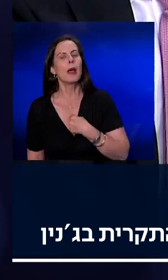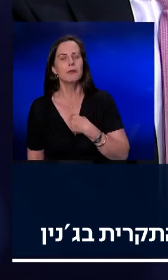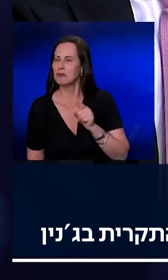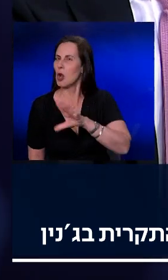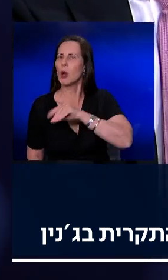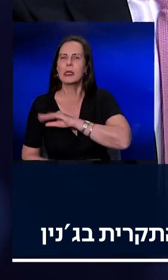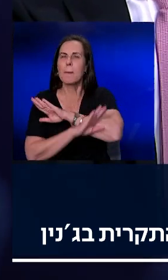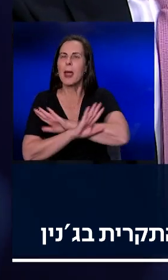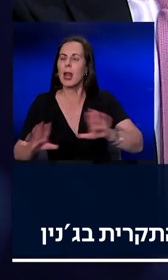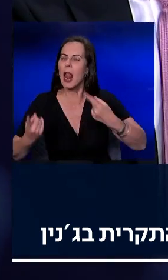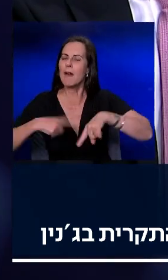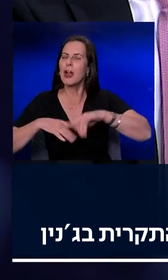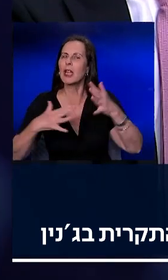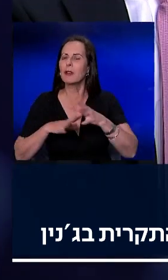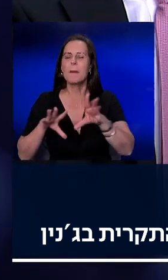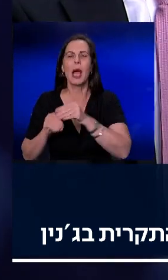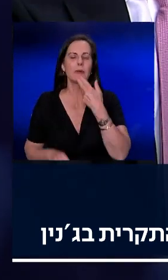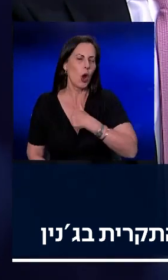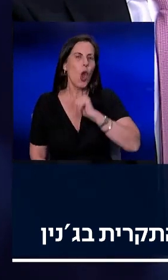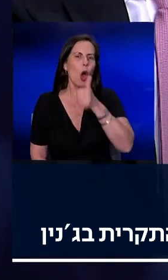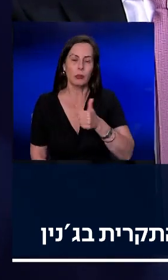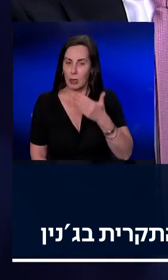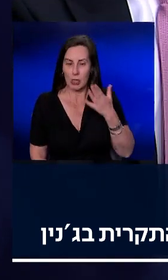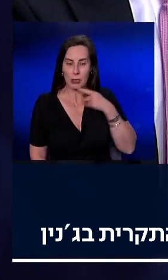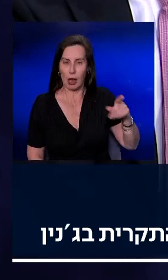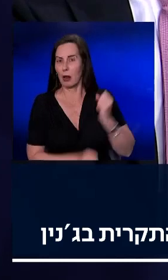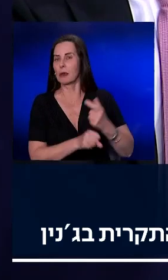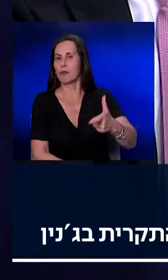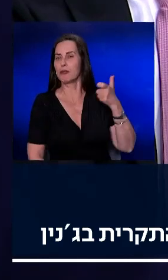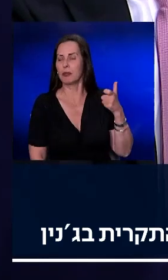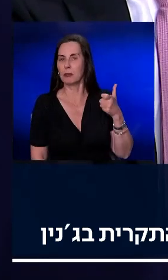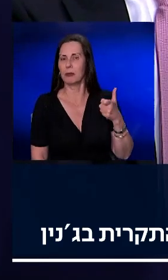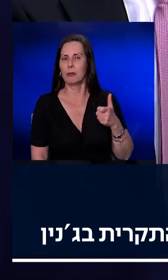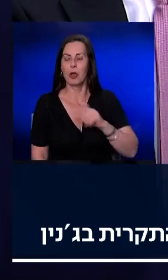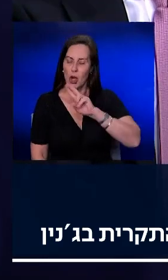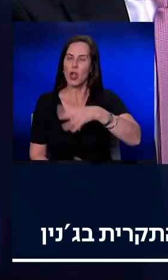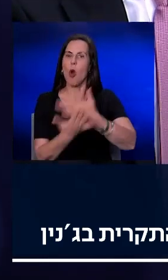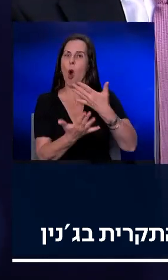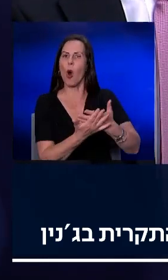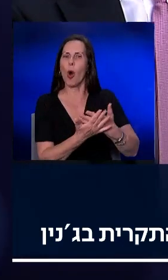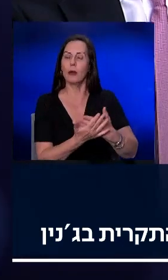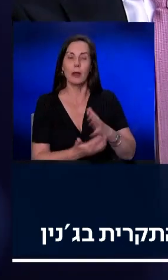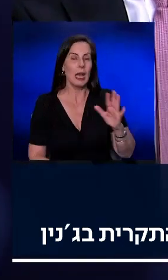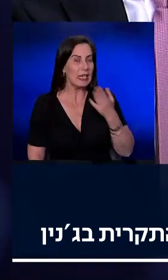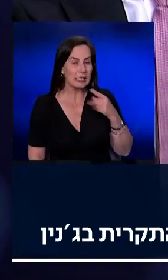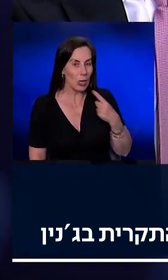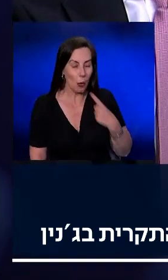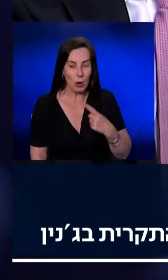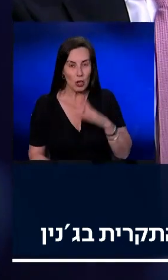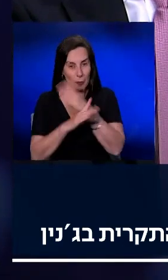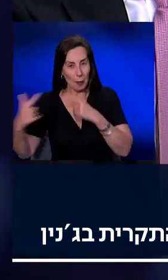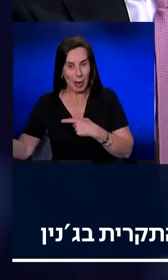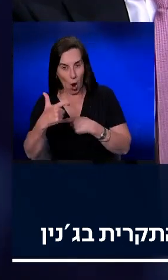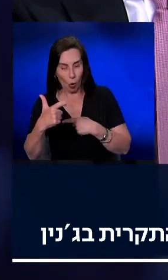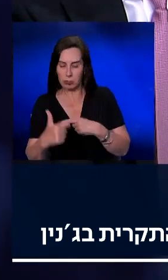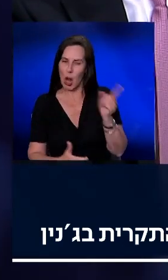בשום אופן לוועדת חקירה משותפת עם ישראל, היא זאת שהרגה את העיתונאית. כל עדי הראייה מצביעים על כך, הנרטיב הישראלי שחמושים ירו עליה מצוץ